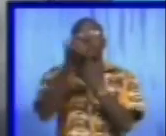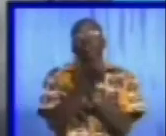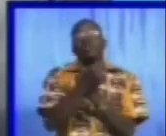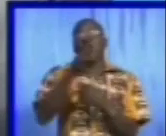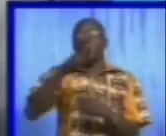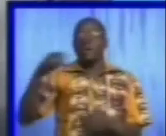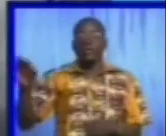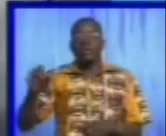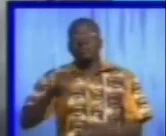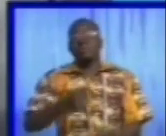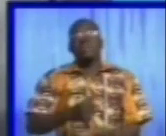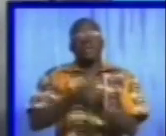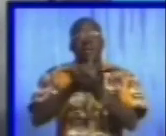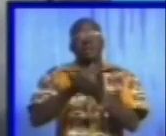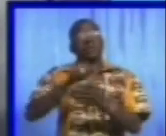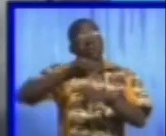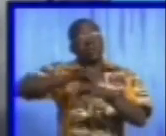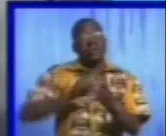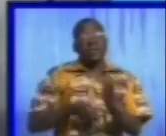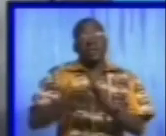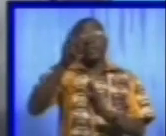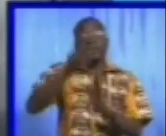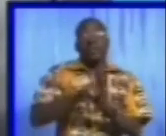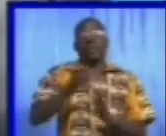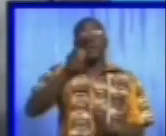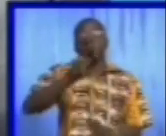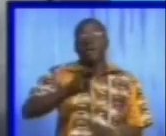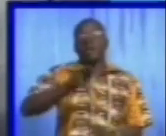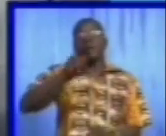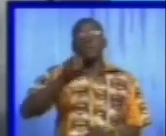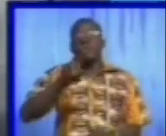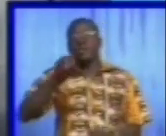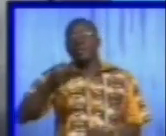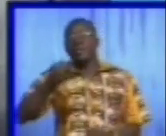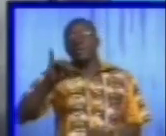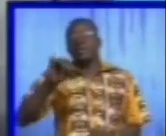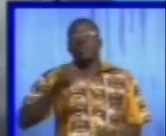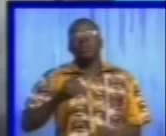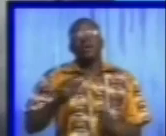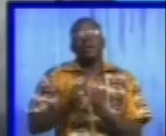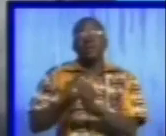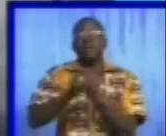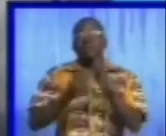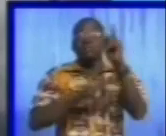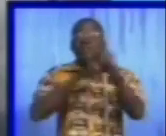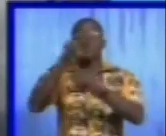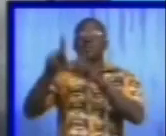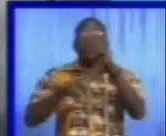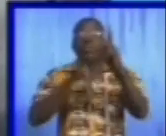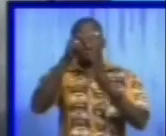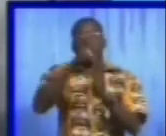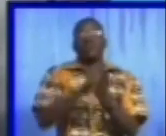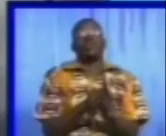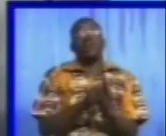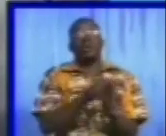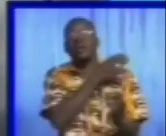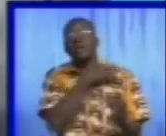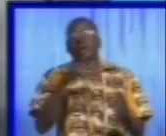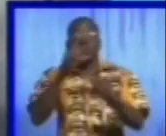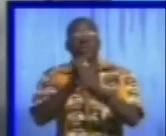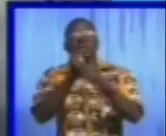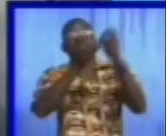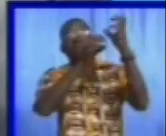à s'appuyer sur le développement des mutuelles pour atteindre l'ensemble de la population et faire étendre les bénéfices de la prise en